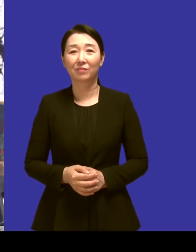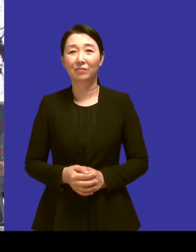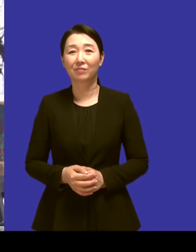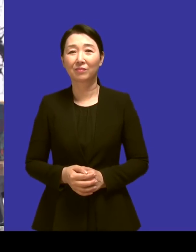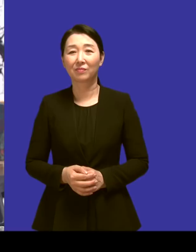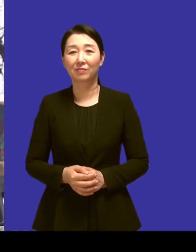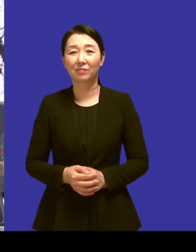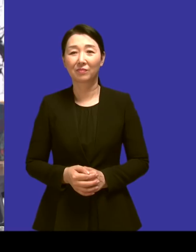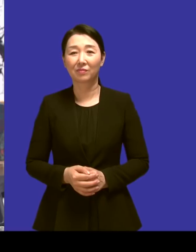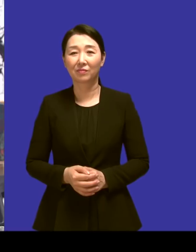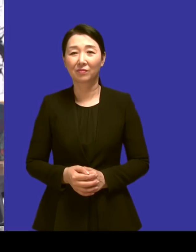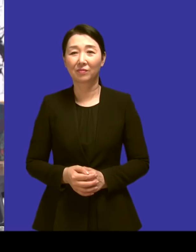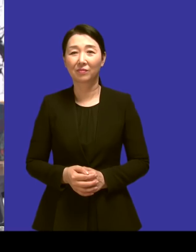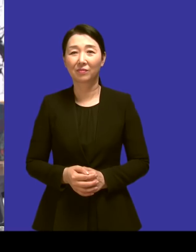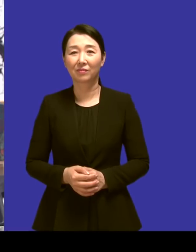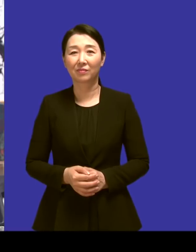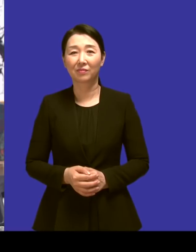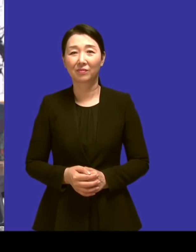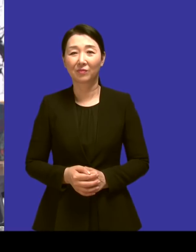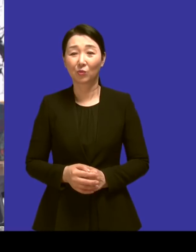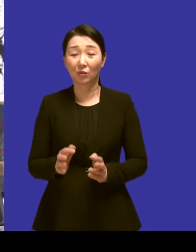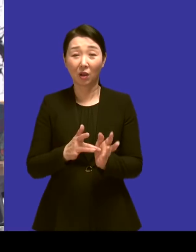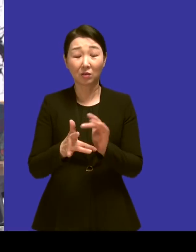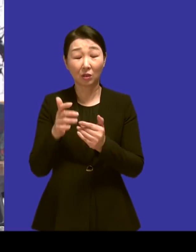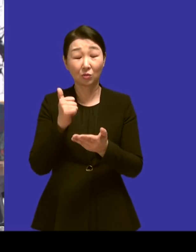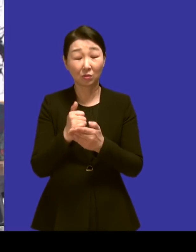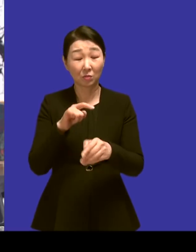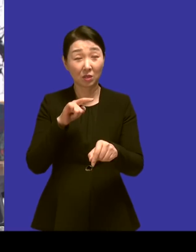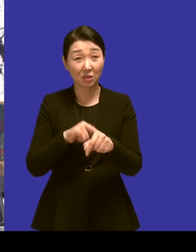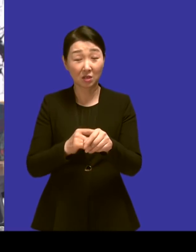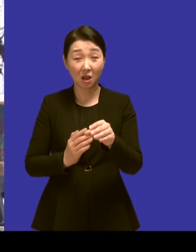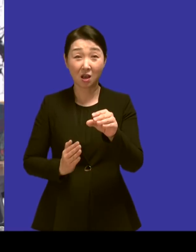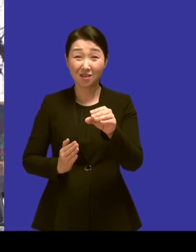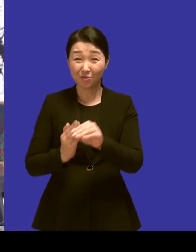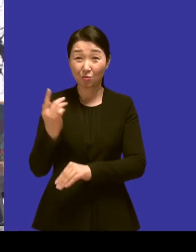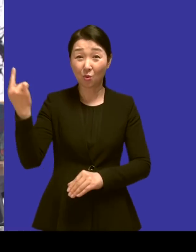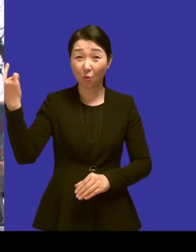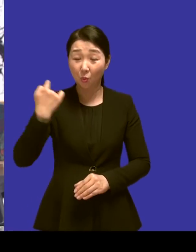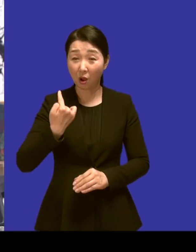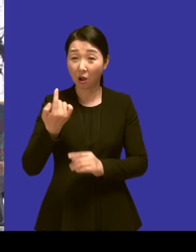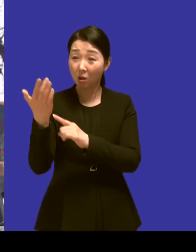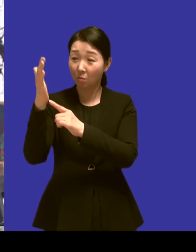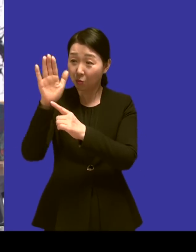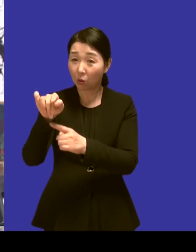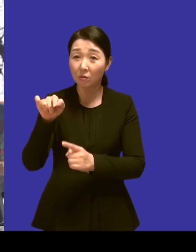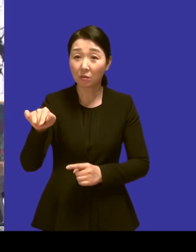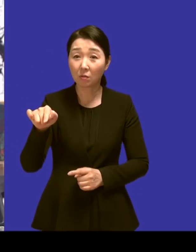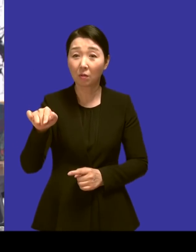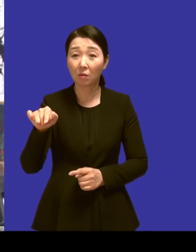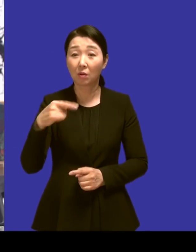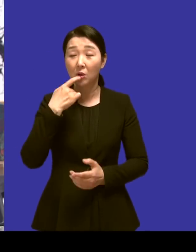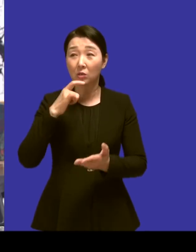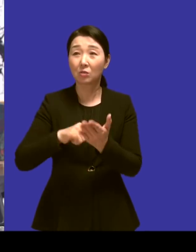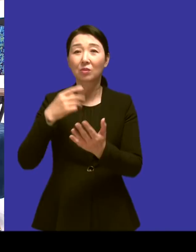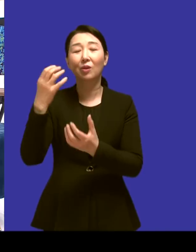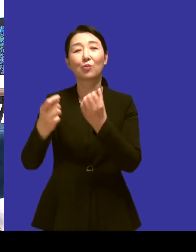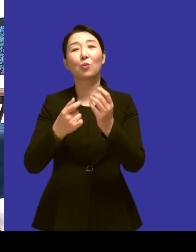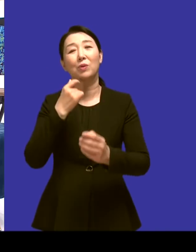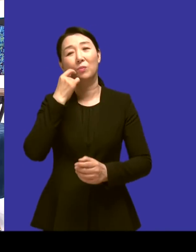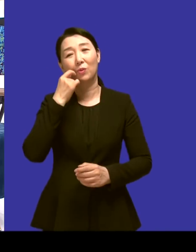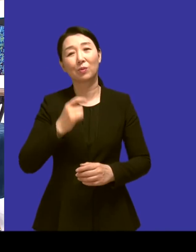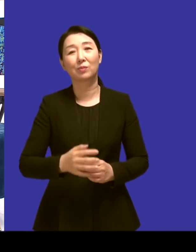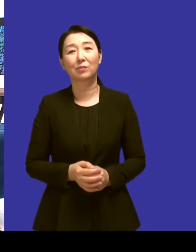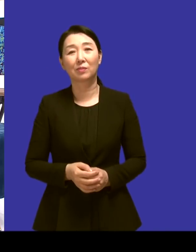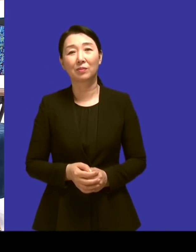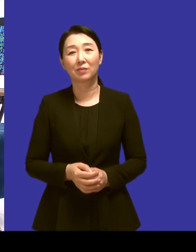우리가 진짜 이렇게 뭐 예수님이 시간을 뚫고 오셨다는 표현 자체를 쉽게 고백하지 못하잖아요. 그렇죠, 그렇죠.